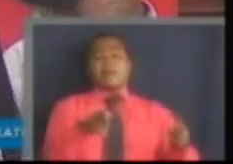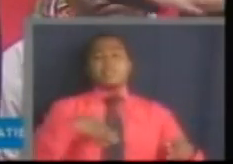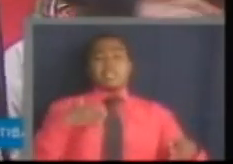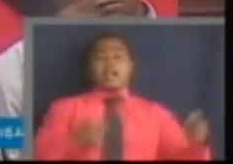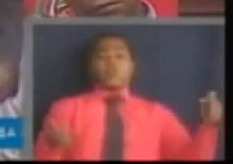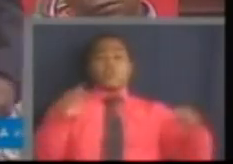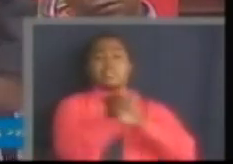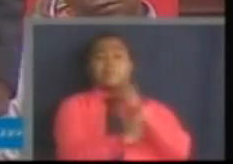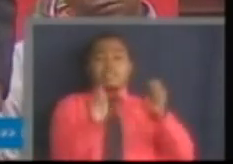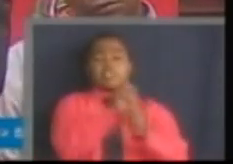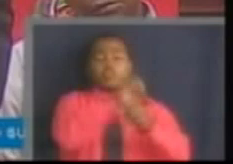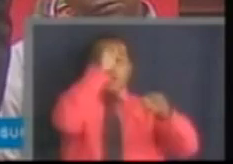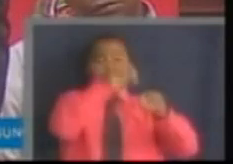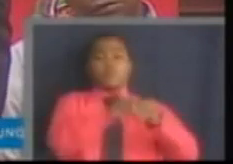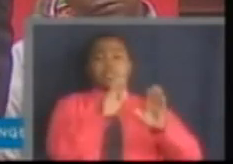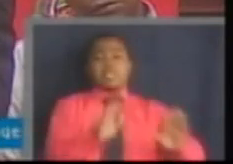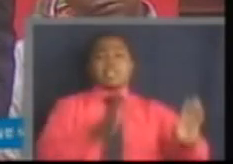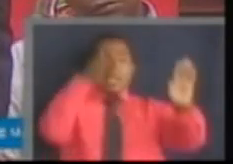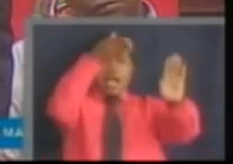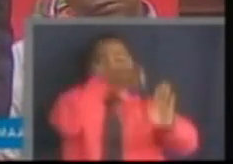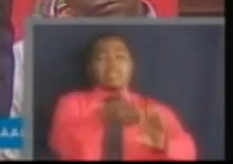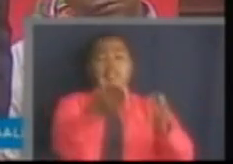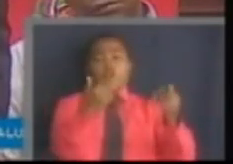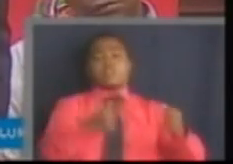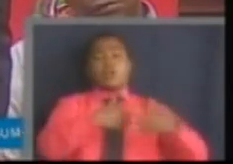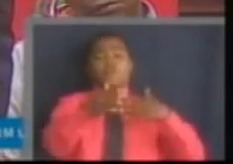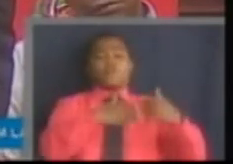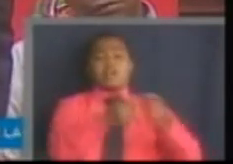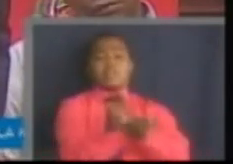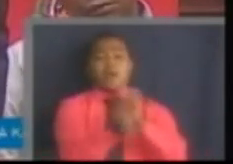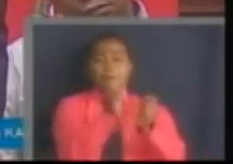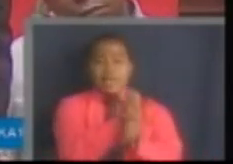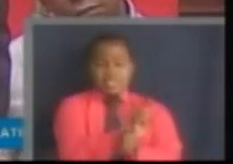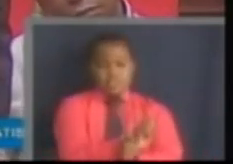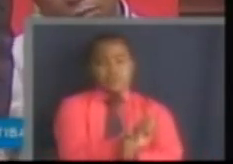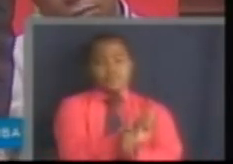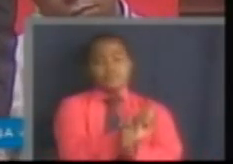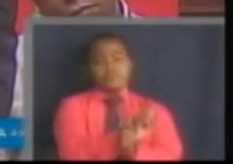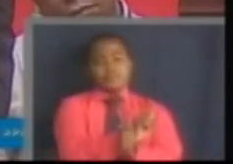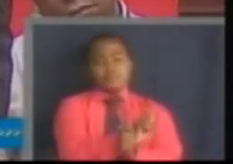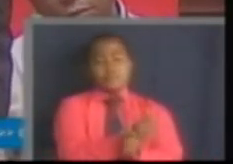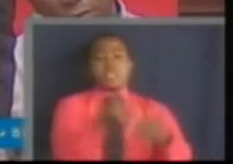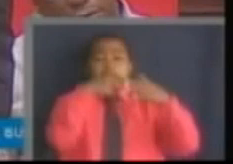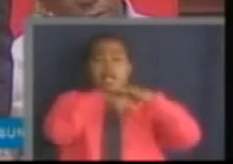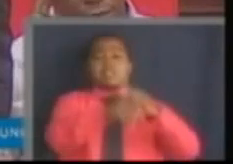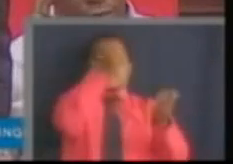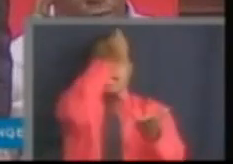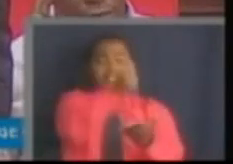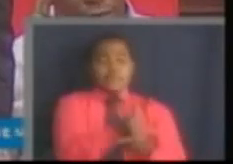mjumbe aliyetangulia naye alikuwa anakusudia pengine kuweza kuwa na kufanya mabadiliko au marekebisho kwenye azimio ambalo liko mbele